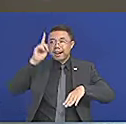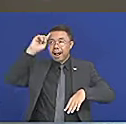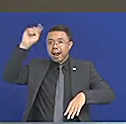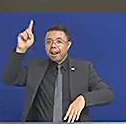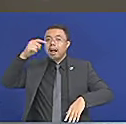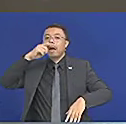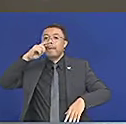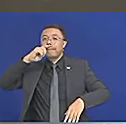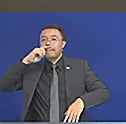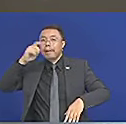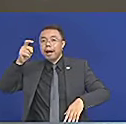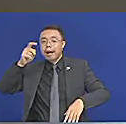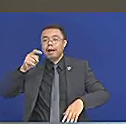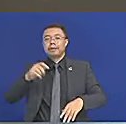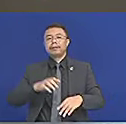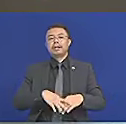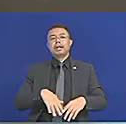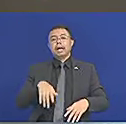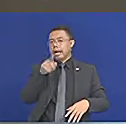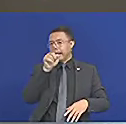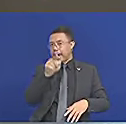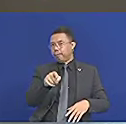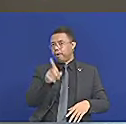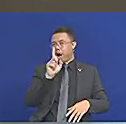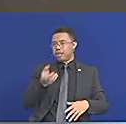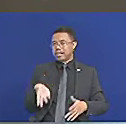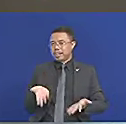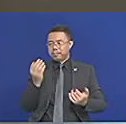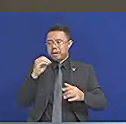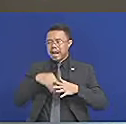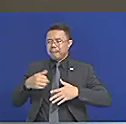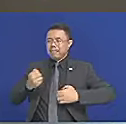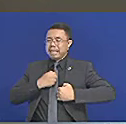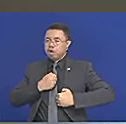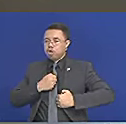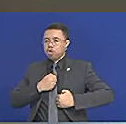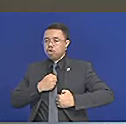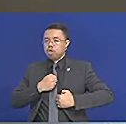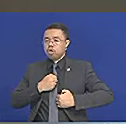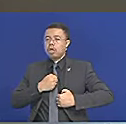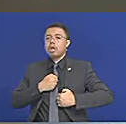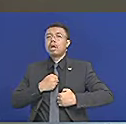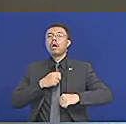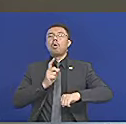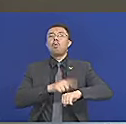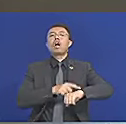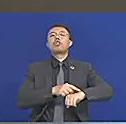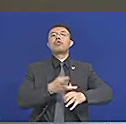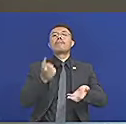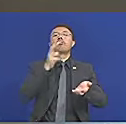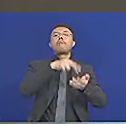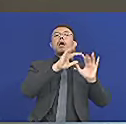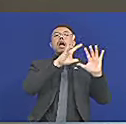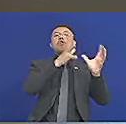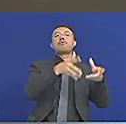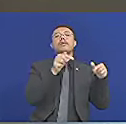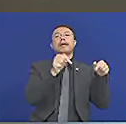itu Bapa, hendaklah kamu hidup dalam ketakutan selama menumpang di dunia.